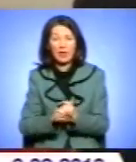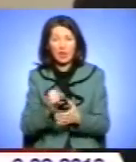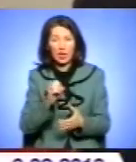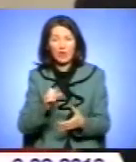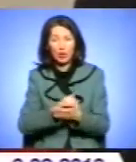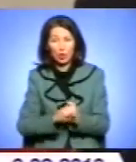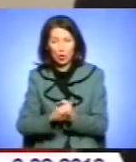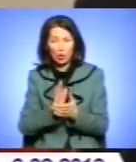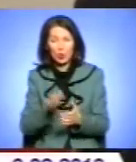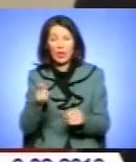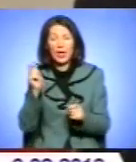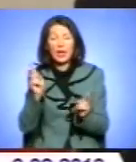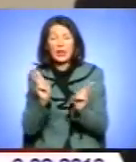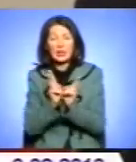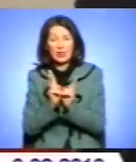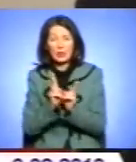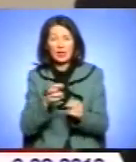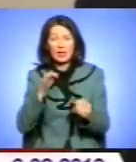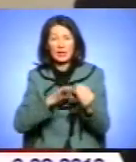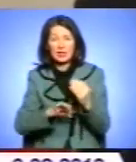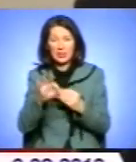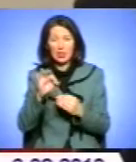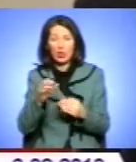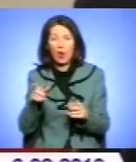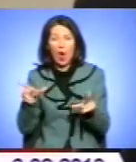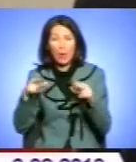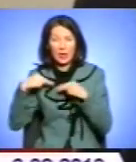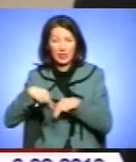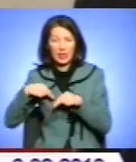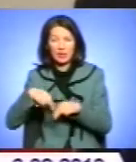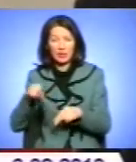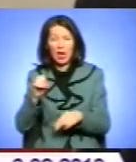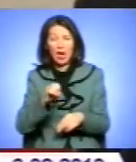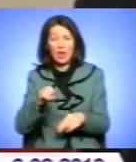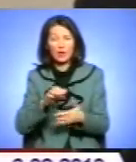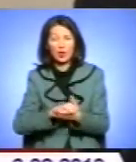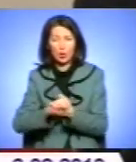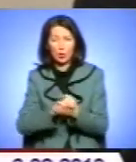Східного партнерства у Вільнюсі, і ми розраховуємо на те, що Україна